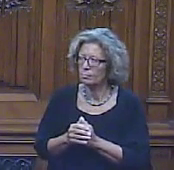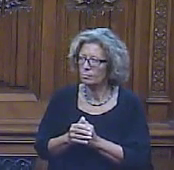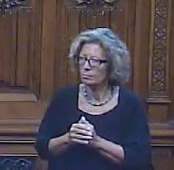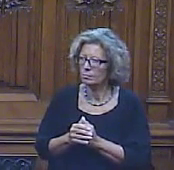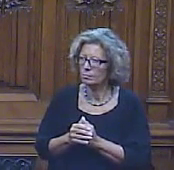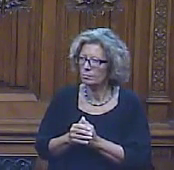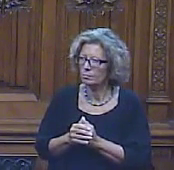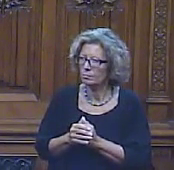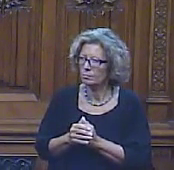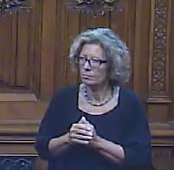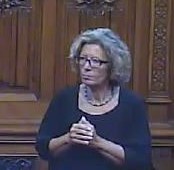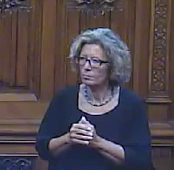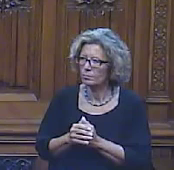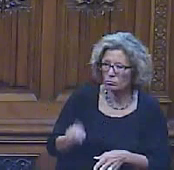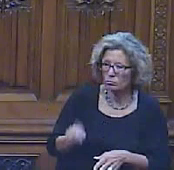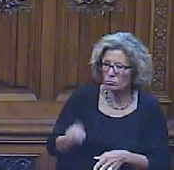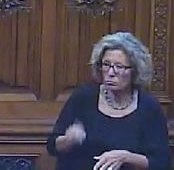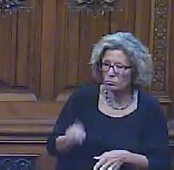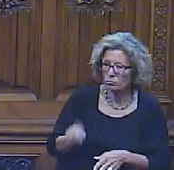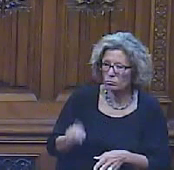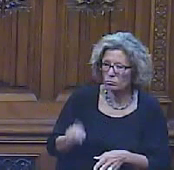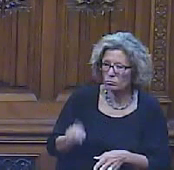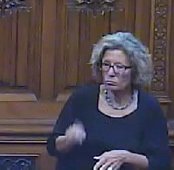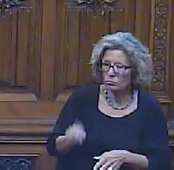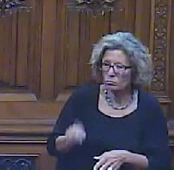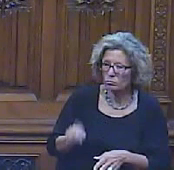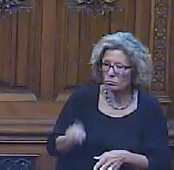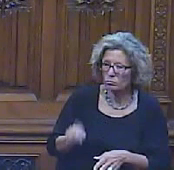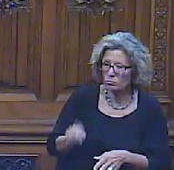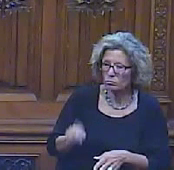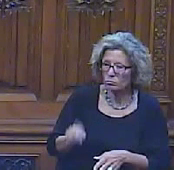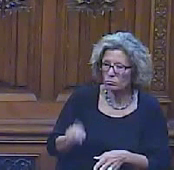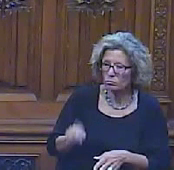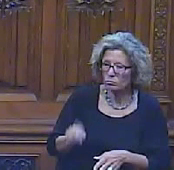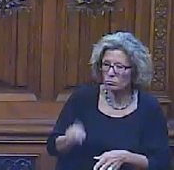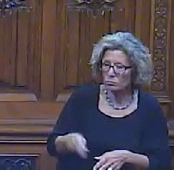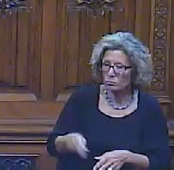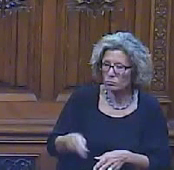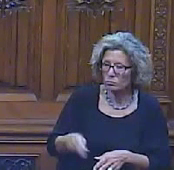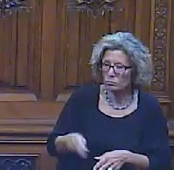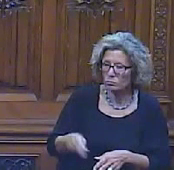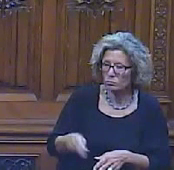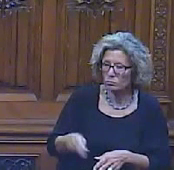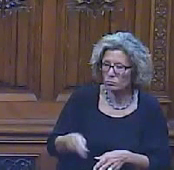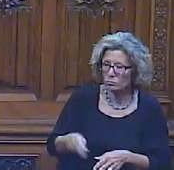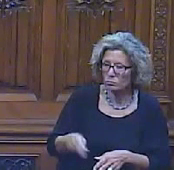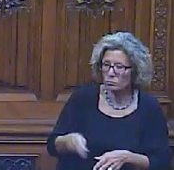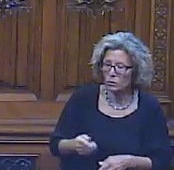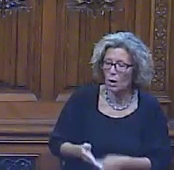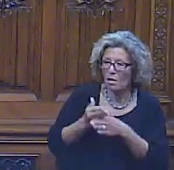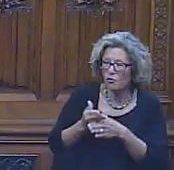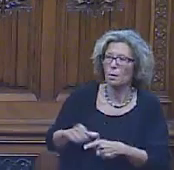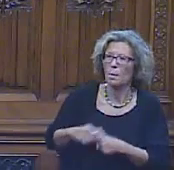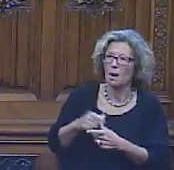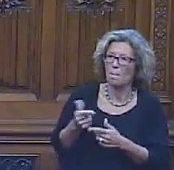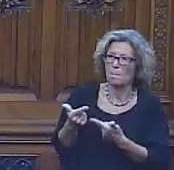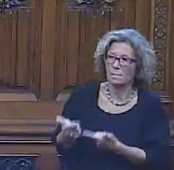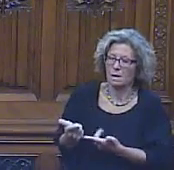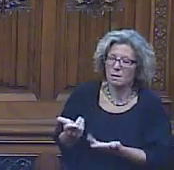bieten, Perspektiven schaffen, Armut bekämpfen, in konkreten Problemlagen zu und